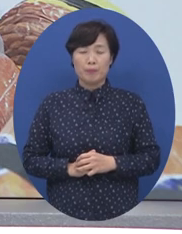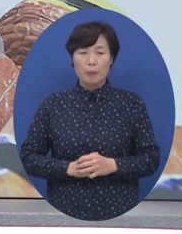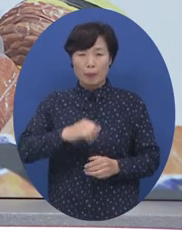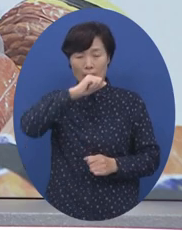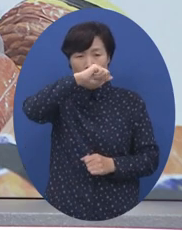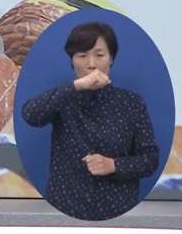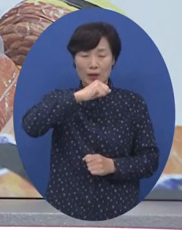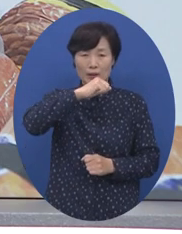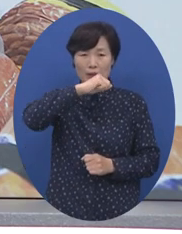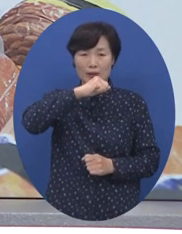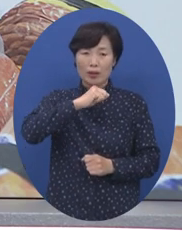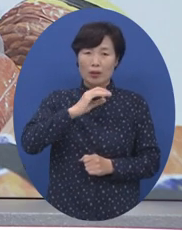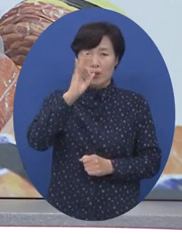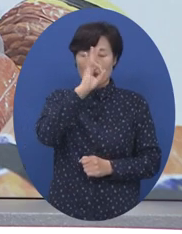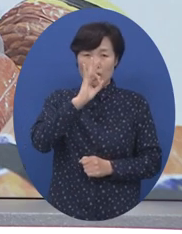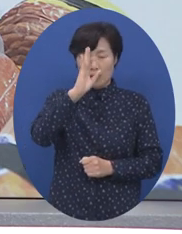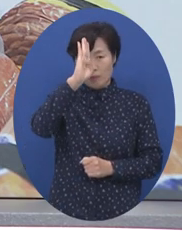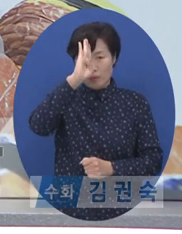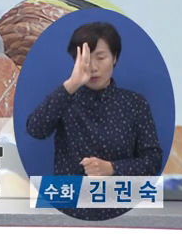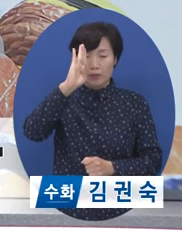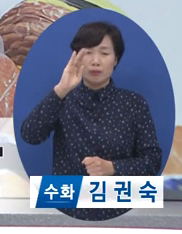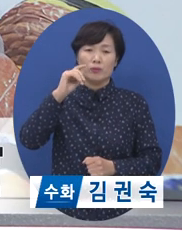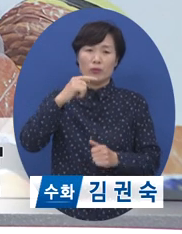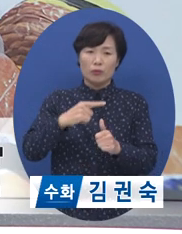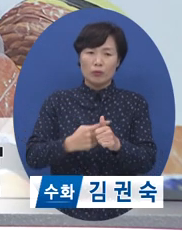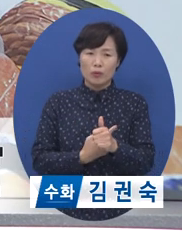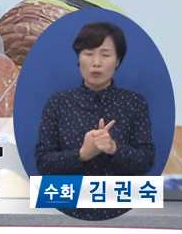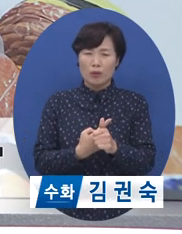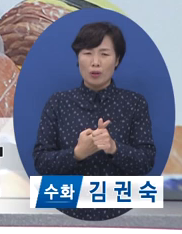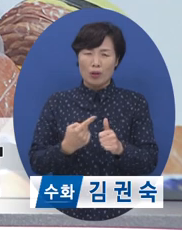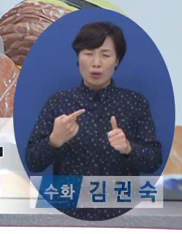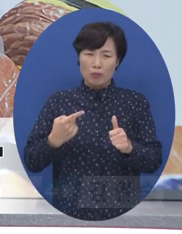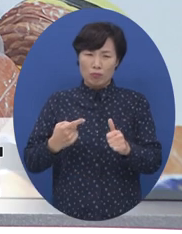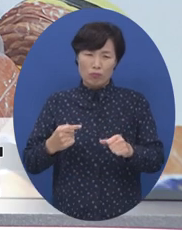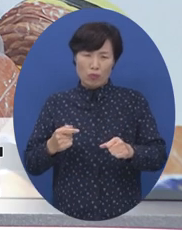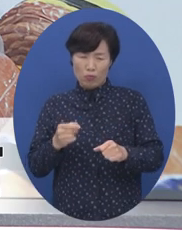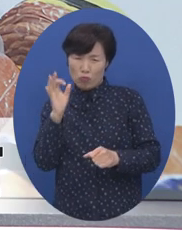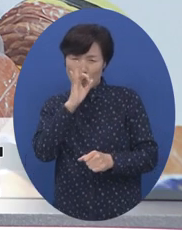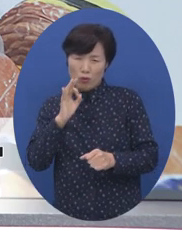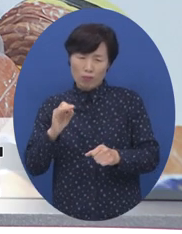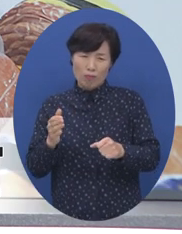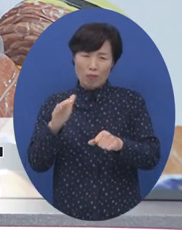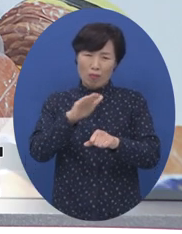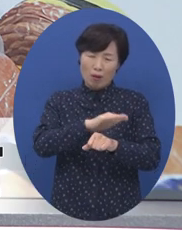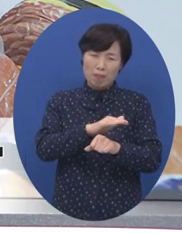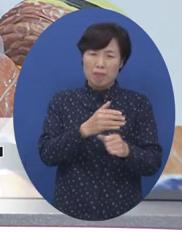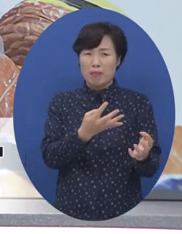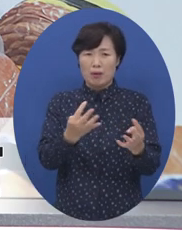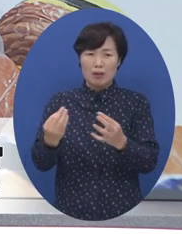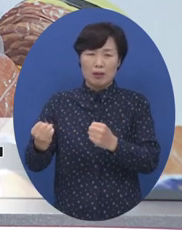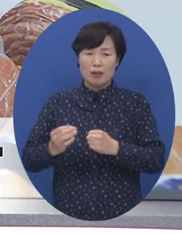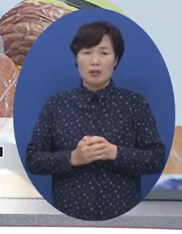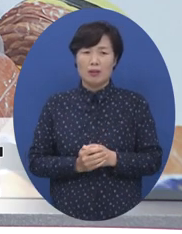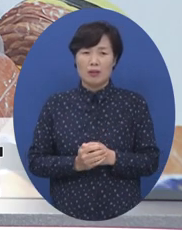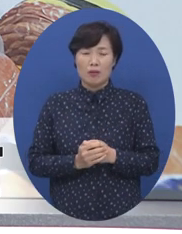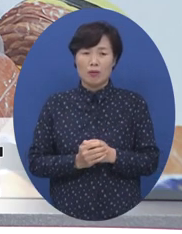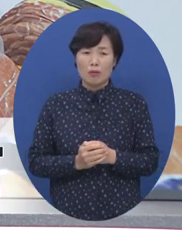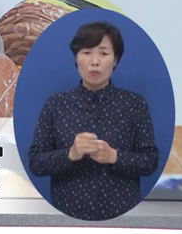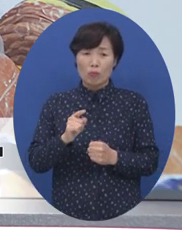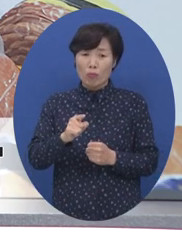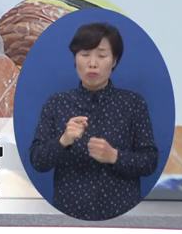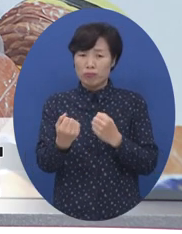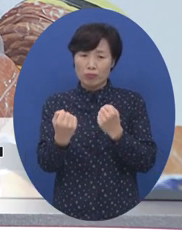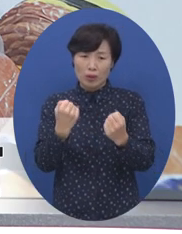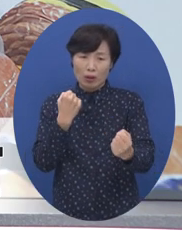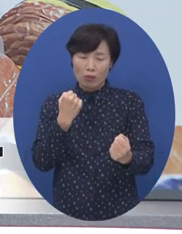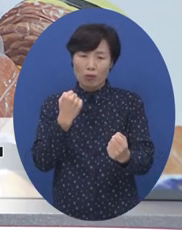아프리카 돼지 열병으로 경기 지역에서만 11만 마리가 넘는 돼지가 살처분됐습니다. 이런 심각한 와중에도 검역을 거치지 않은 수입